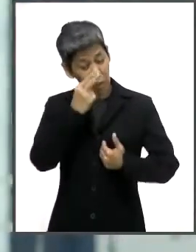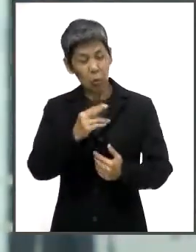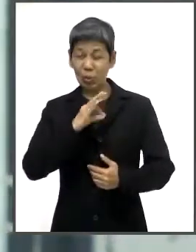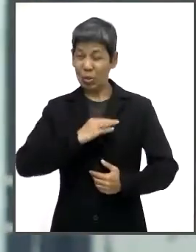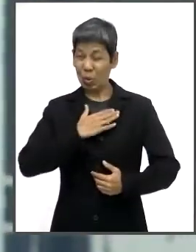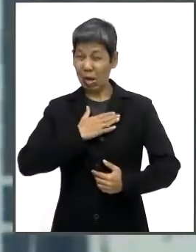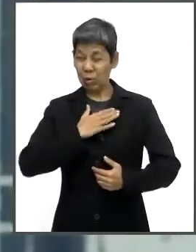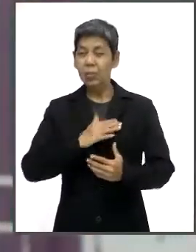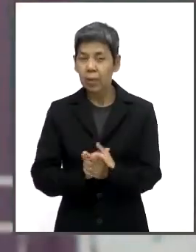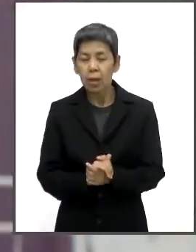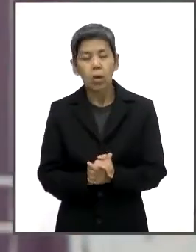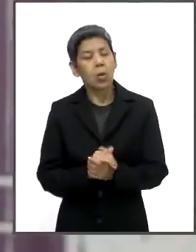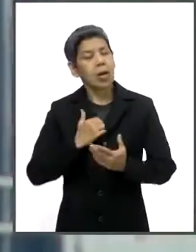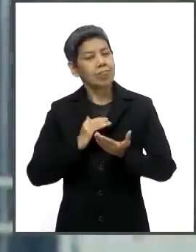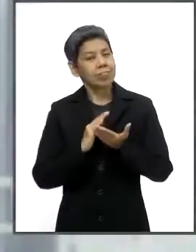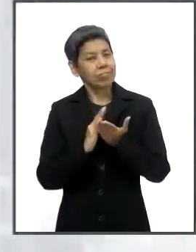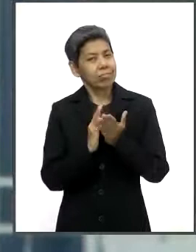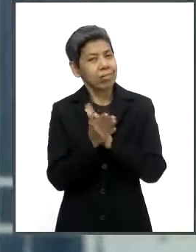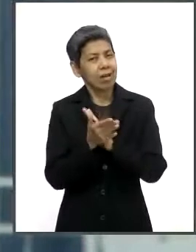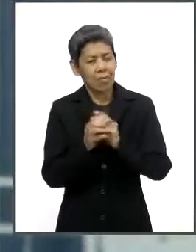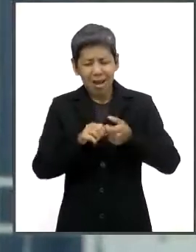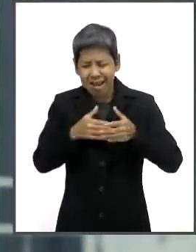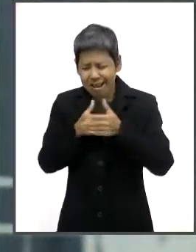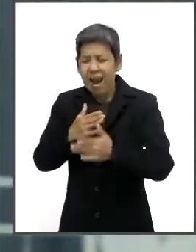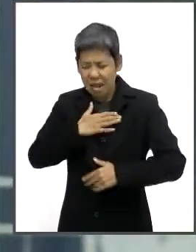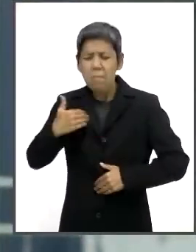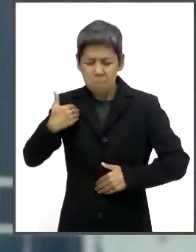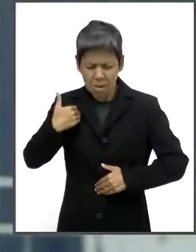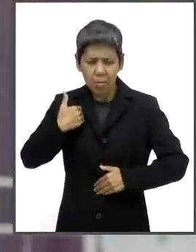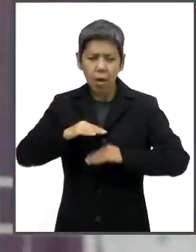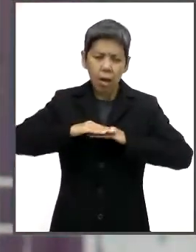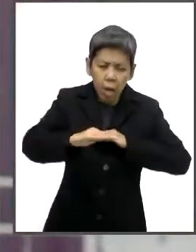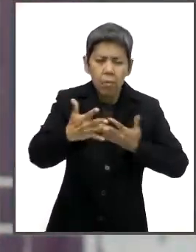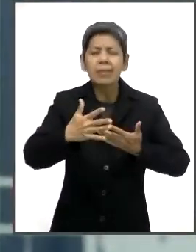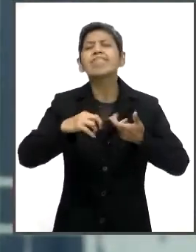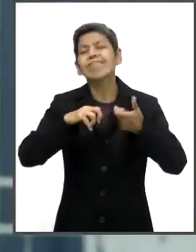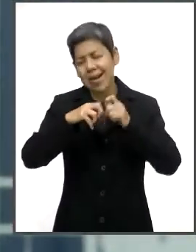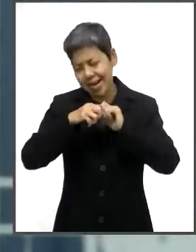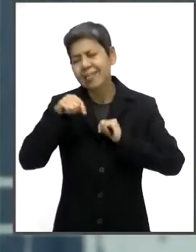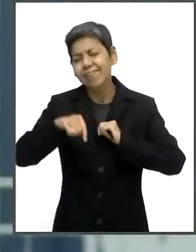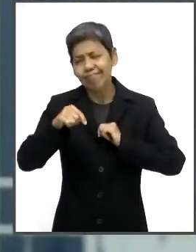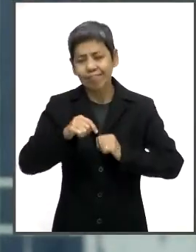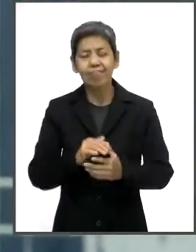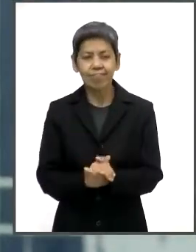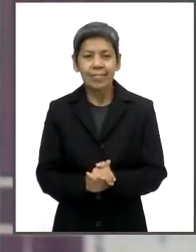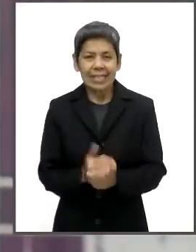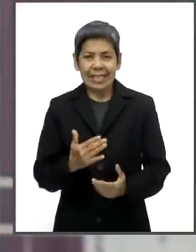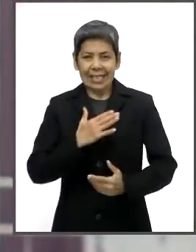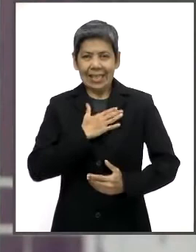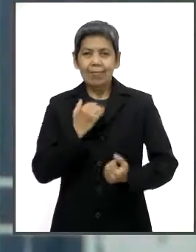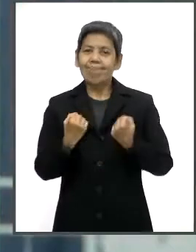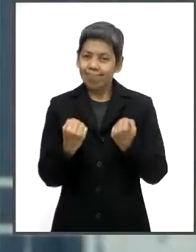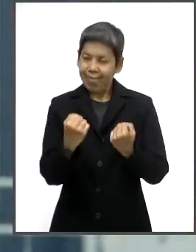านั้นความรู้สึกเวลานั้นมันเปลี่ยนอุปสรรคของพี่คือบางที่ที่ไม่มีสิ่งอำนวยความสะดวกเท่านั้นเองนะคะ